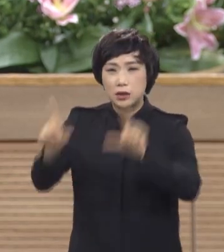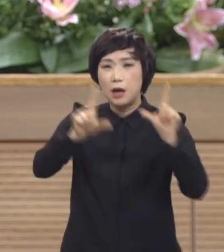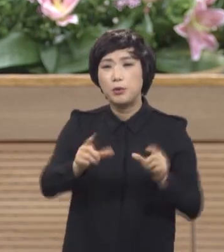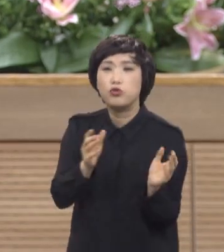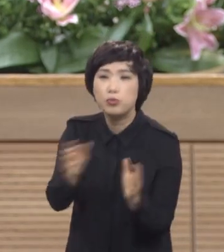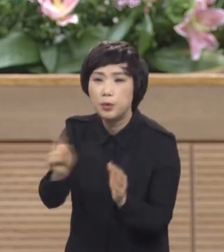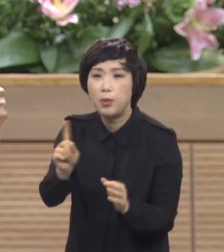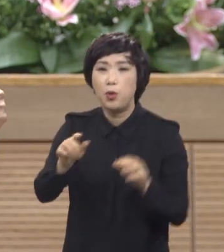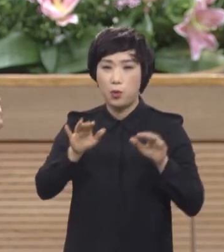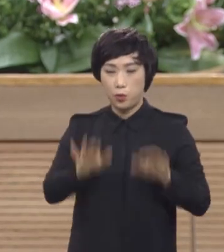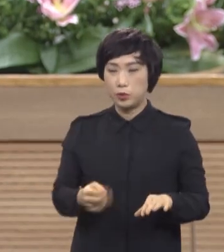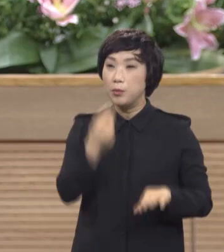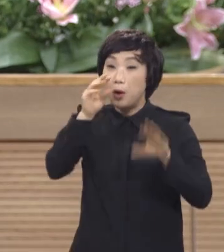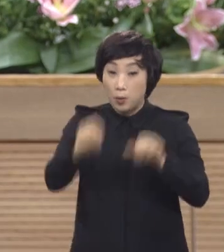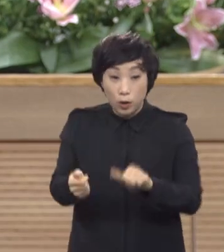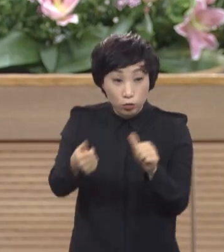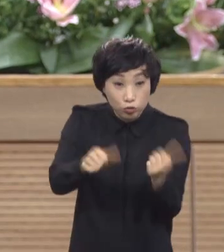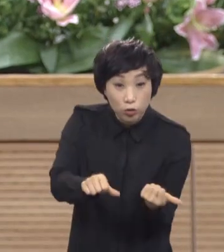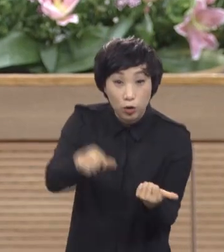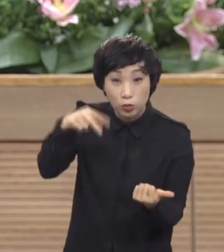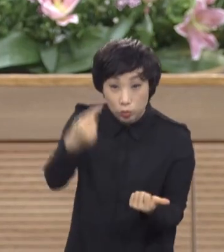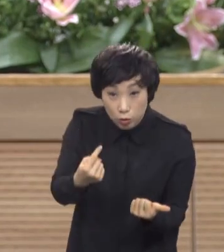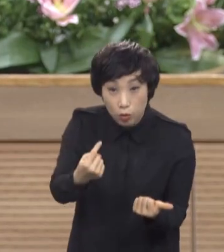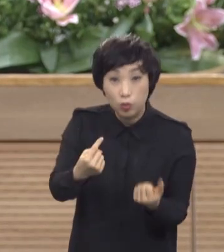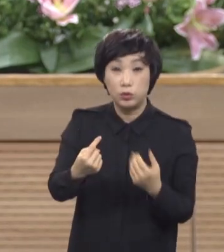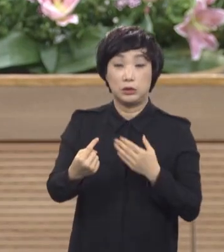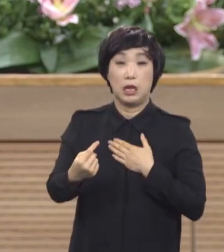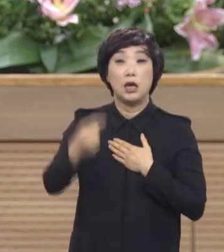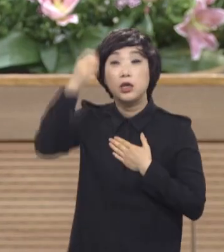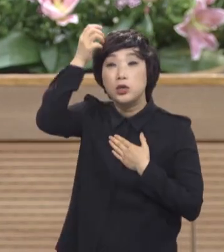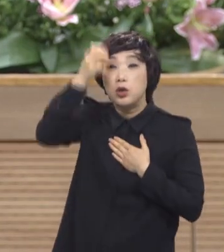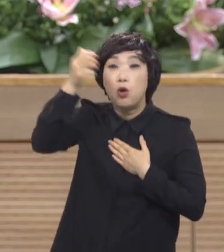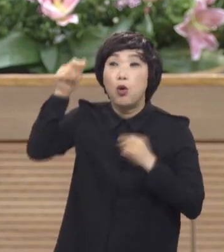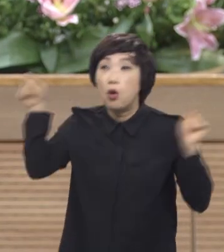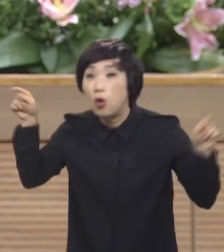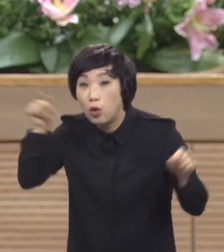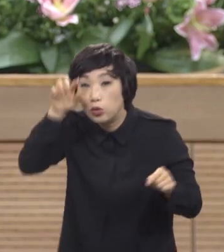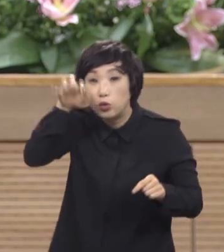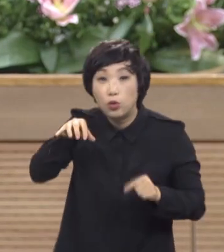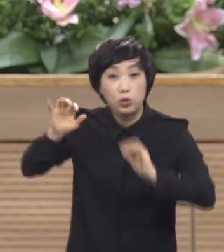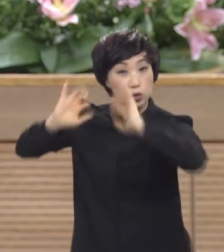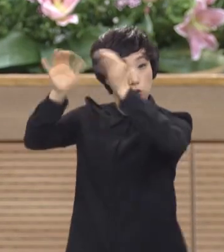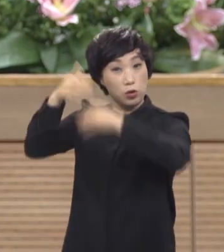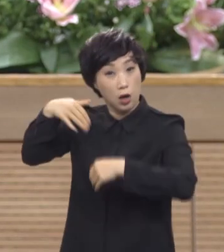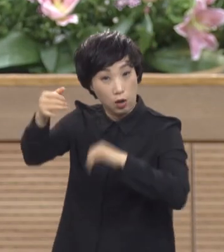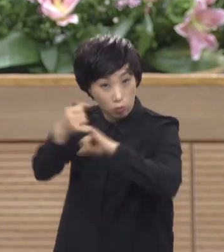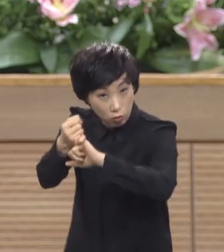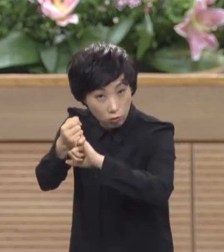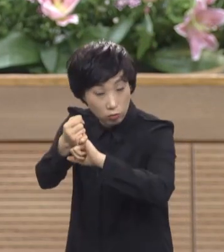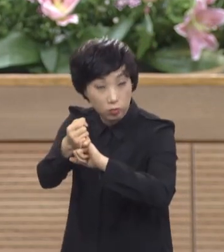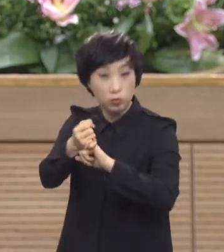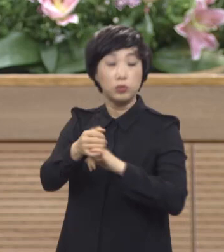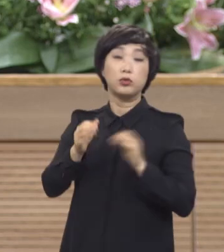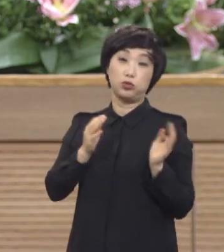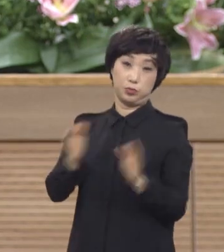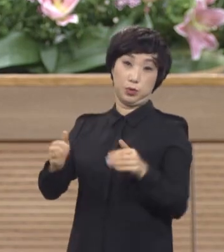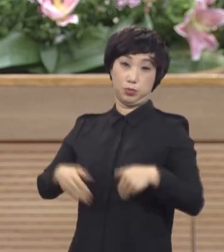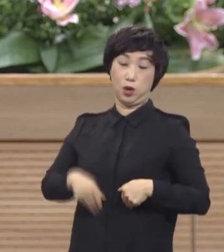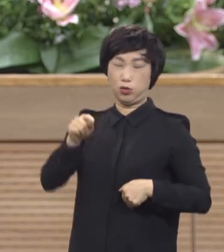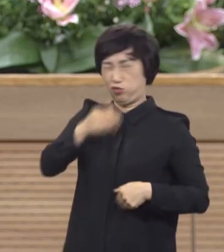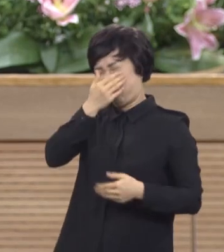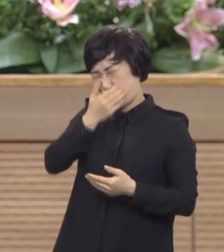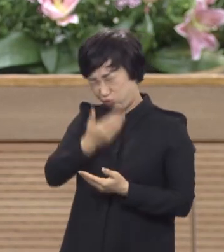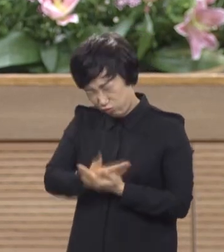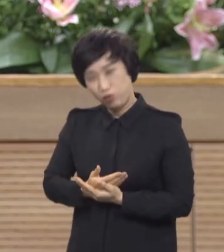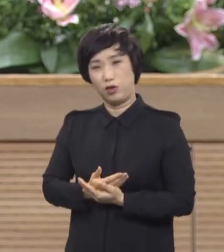뭐냐 오늘 내가 목숨이 끝날지라도 내 영혼이 어디에 가 있겠느냐 이것이 중요한